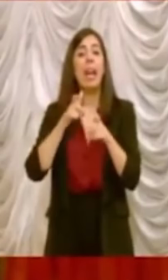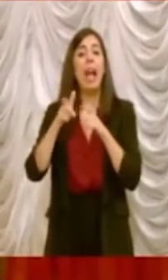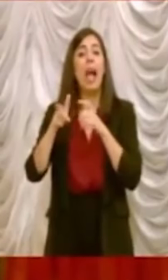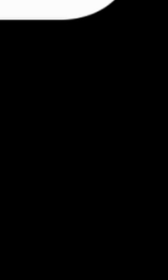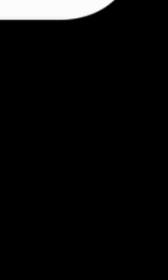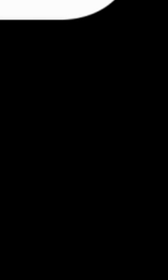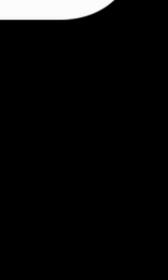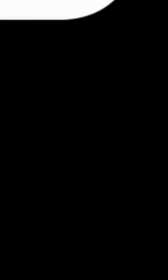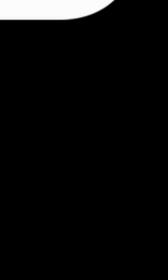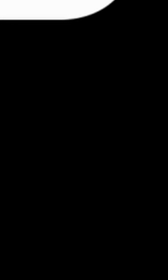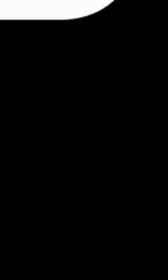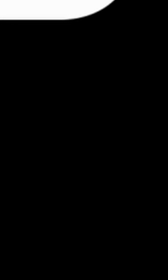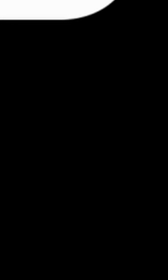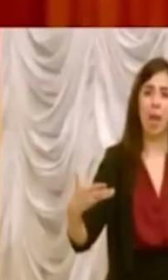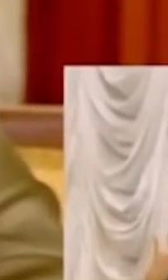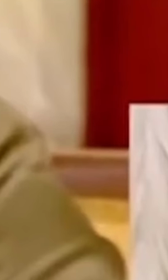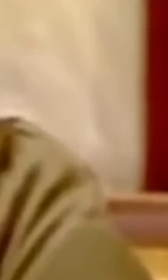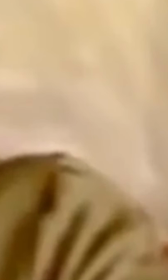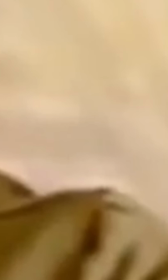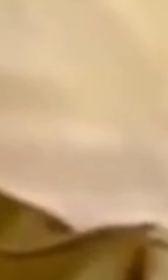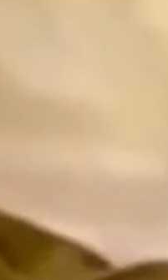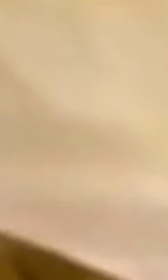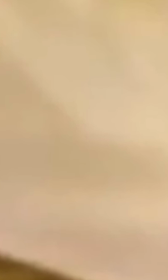Da oggi sporo per questo governo